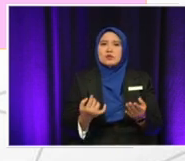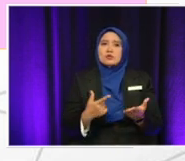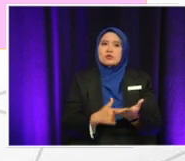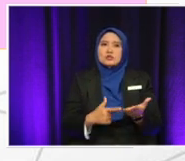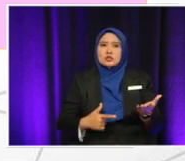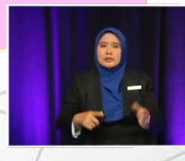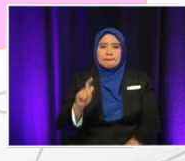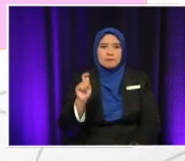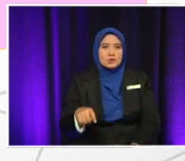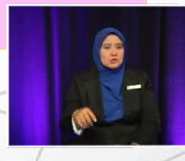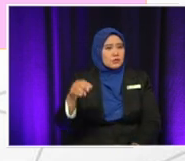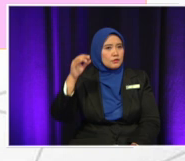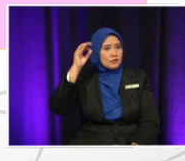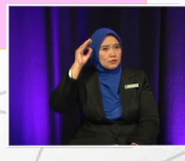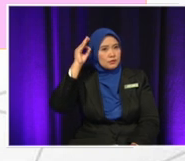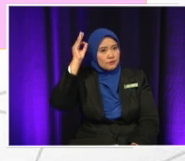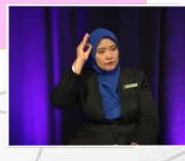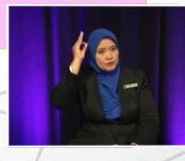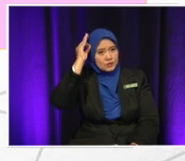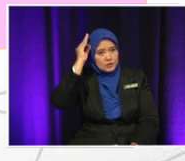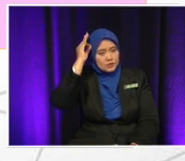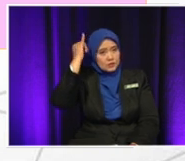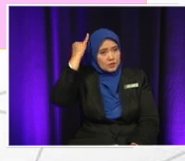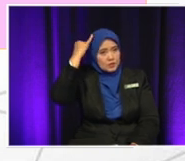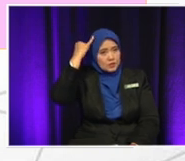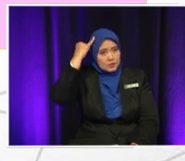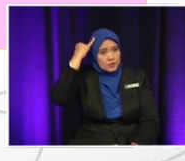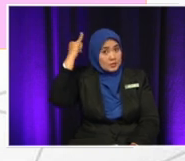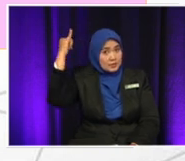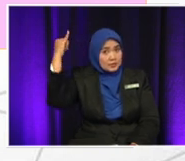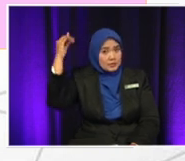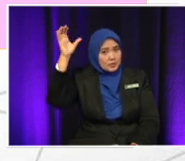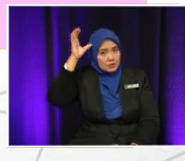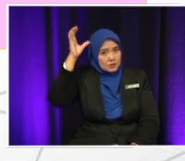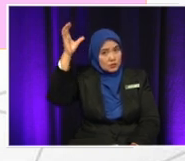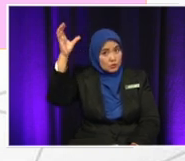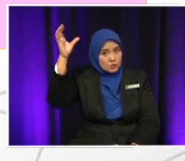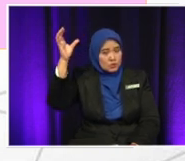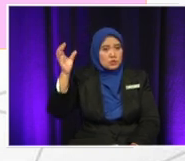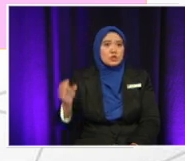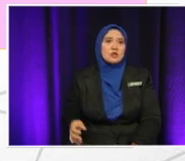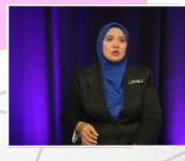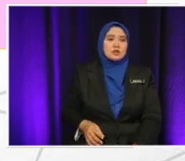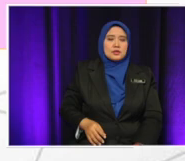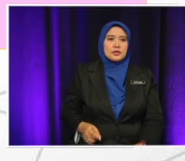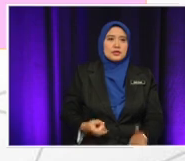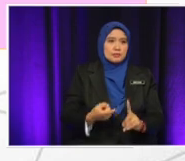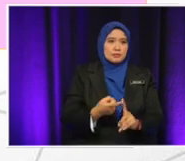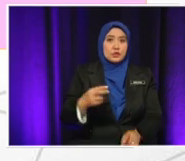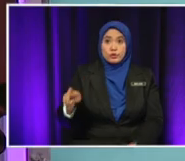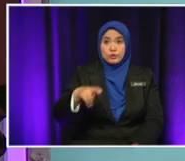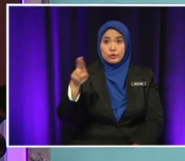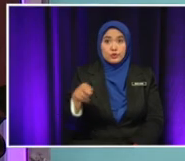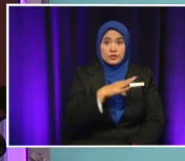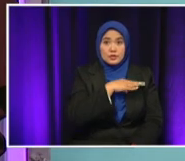kita mesti Pikirkan satu ide berdasarkan ide konsep yang telah diberikan Baik saya gambar model dan gambar Spanyol itu untuk masing-masing logo lah